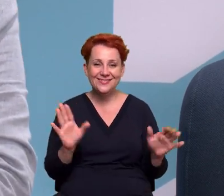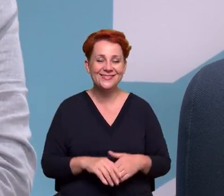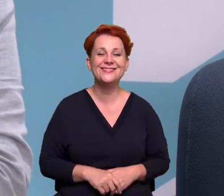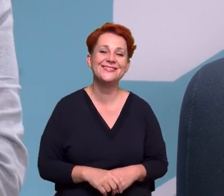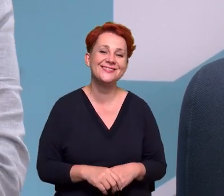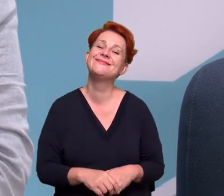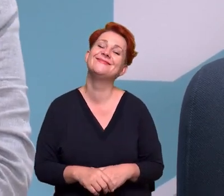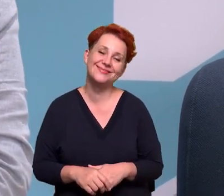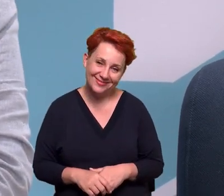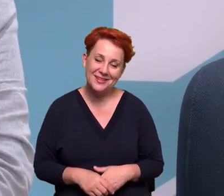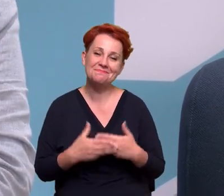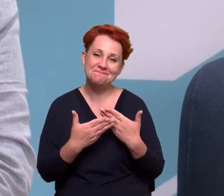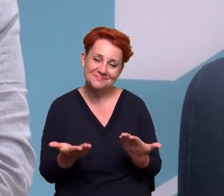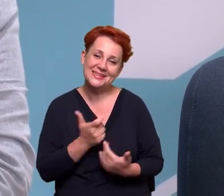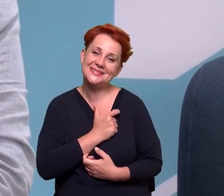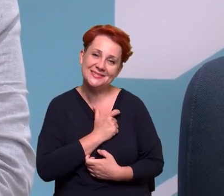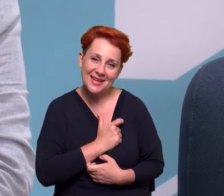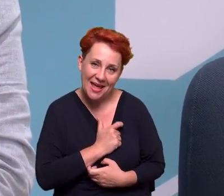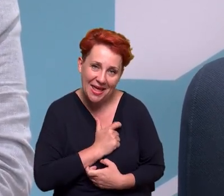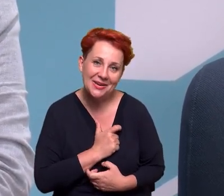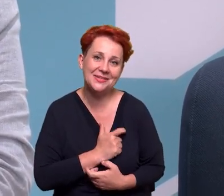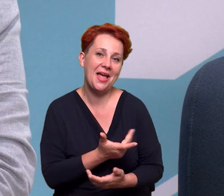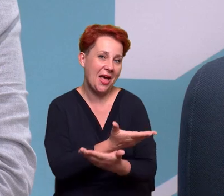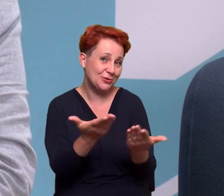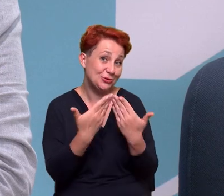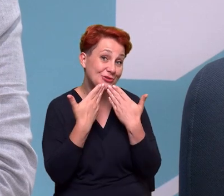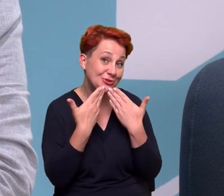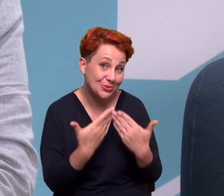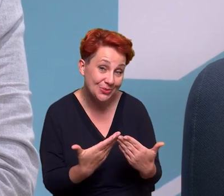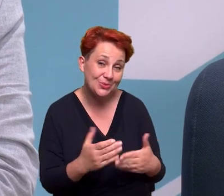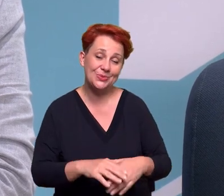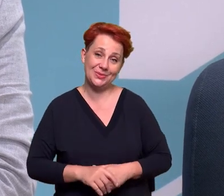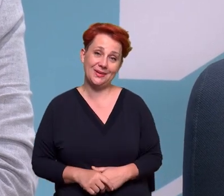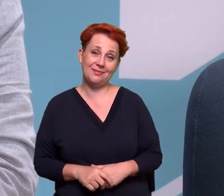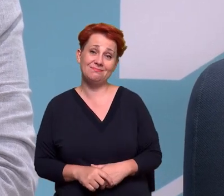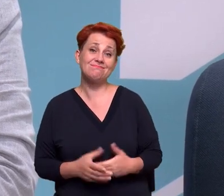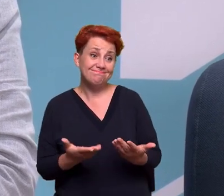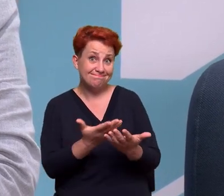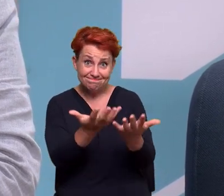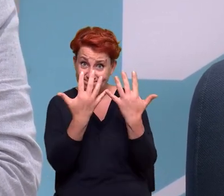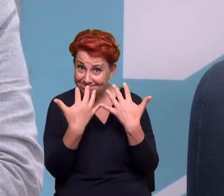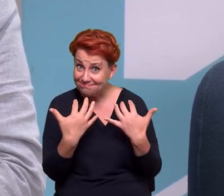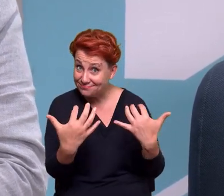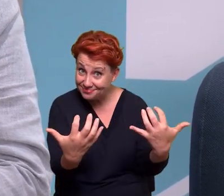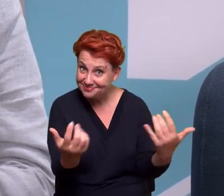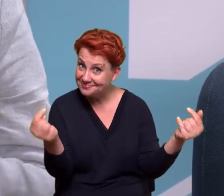W takim razie bardzo serdecznie Państwu dziękuję za przybycie.